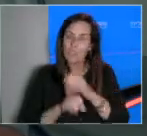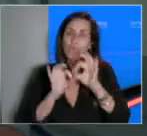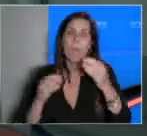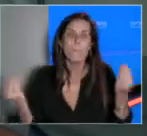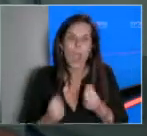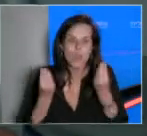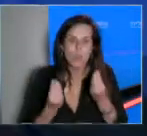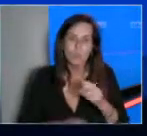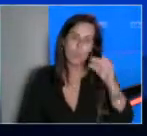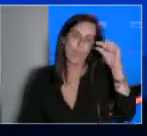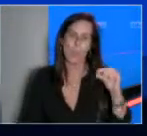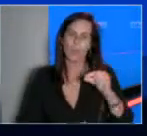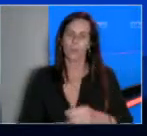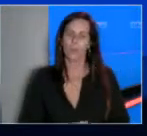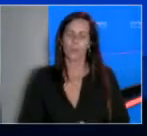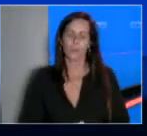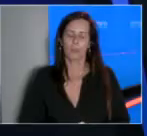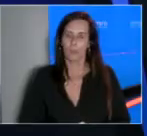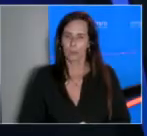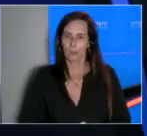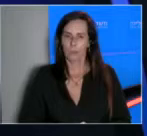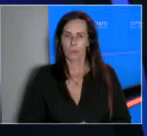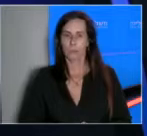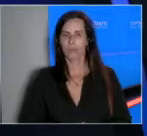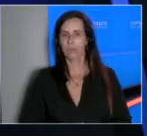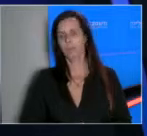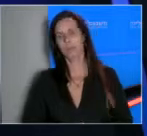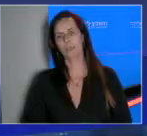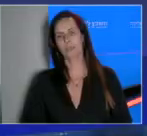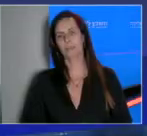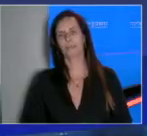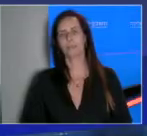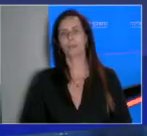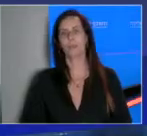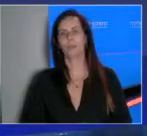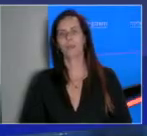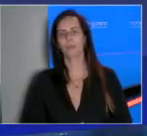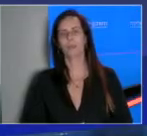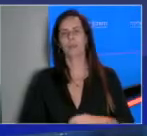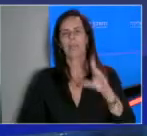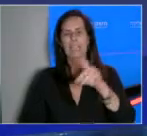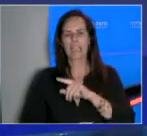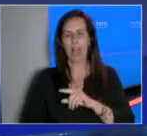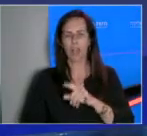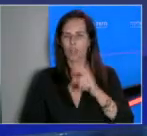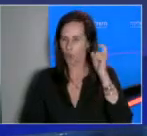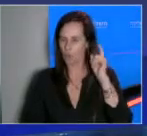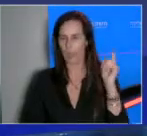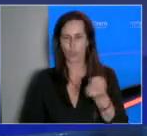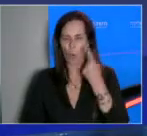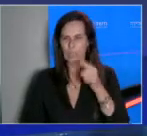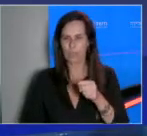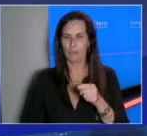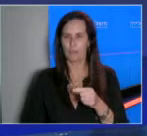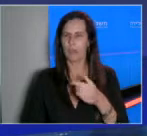בשבילך עסקה, הוא מאוד מאוד נמוך. חכה רגע, תשאר איתי, אני רוצה לך משפט סיכום, אני רוצה רגע לעבור לדקלה. דקלה, את שומעת את כל